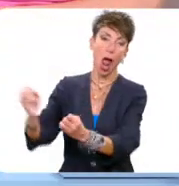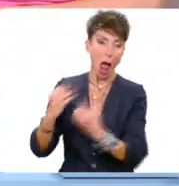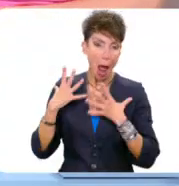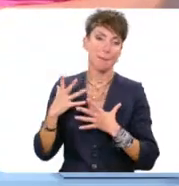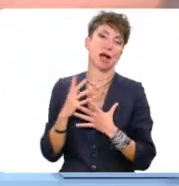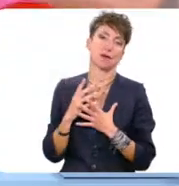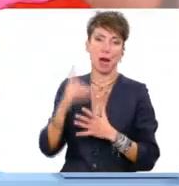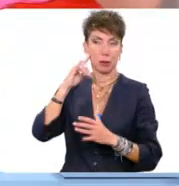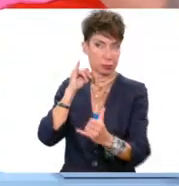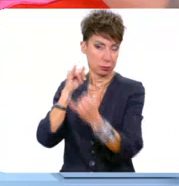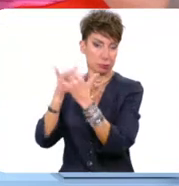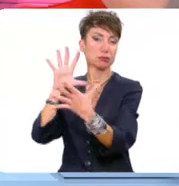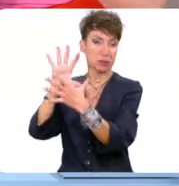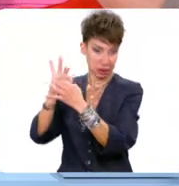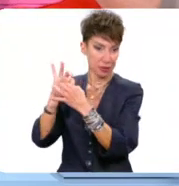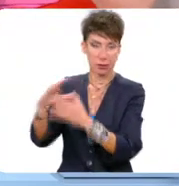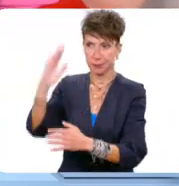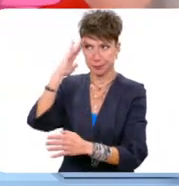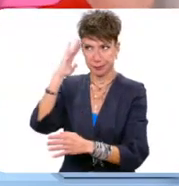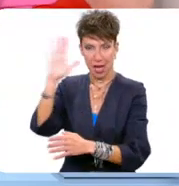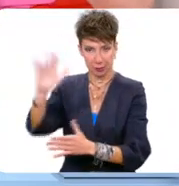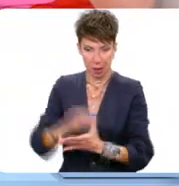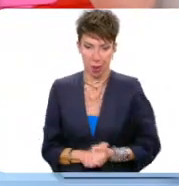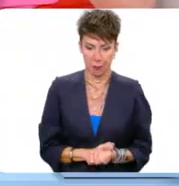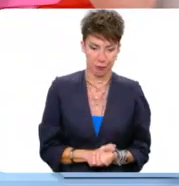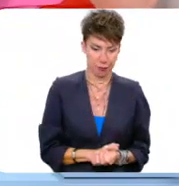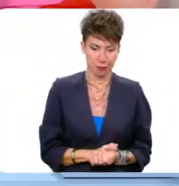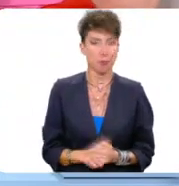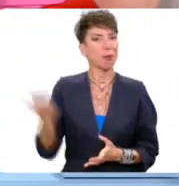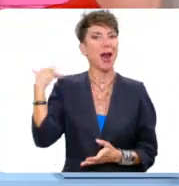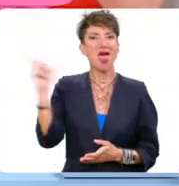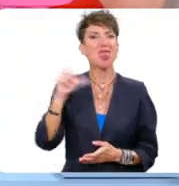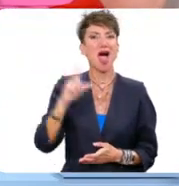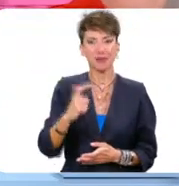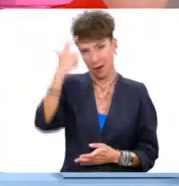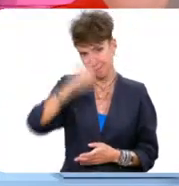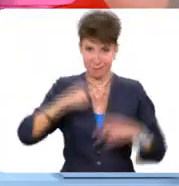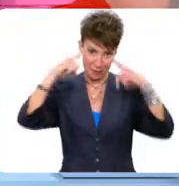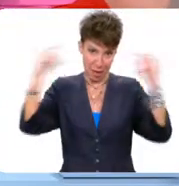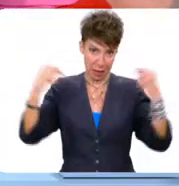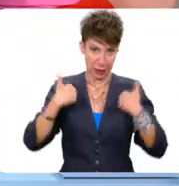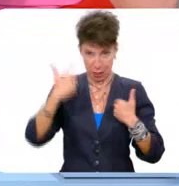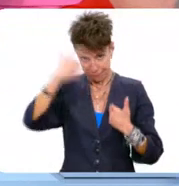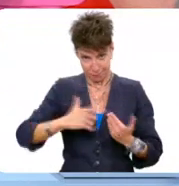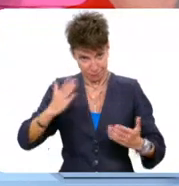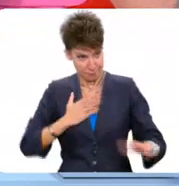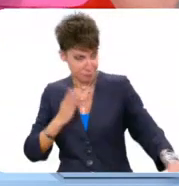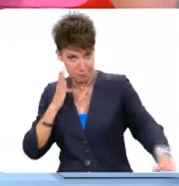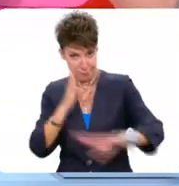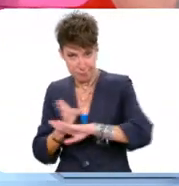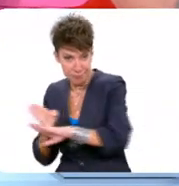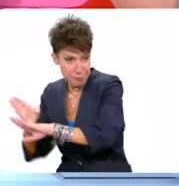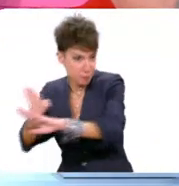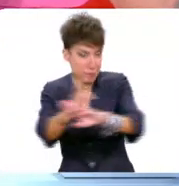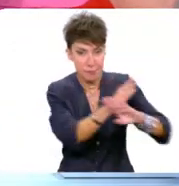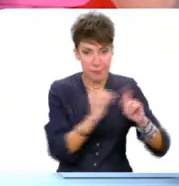στους τηλεθεατές σας όταν κατέβηκα στη θεσσαλία και γύρισα τα πλημμυρισμένα τα χωριά ε